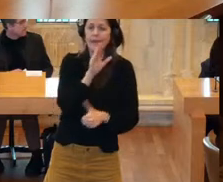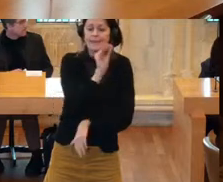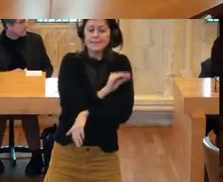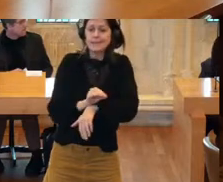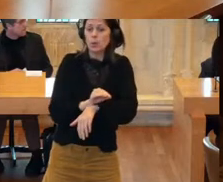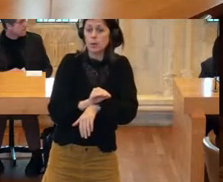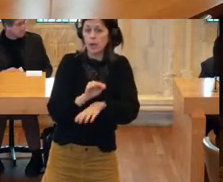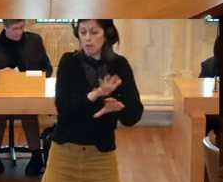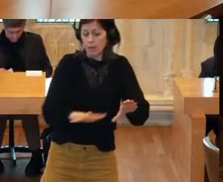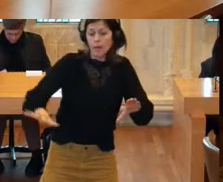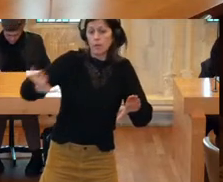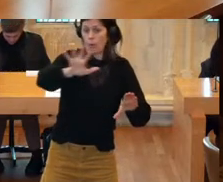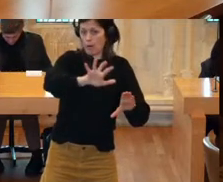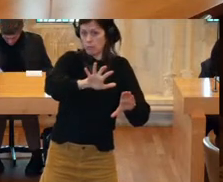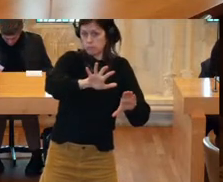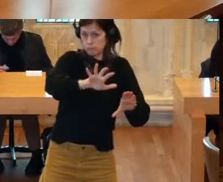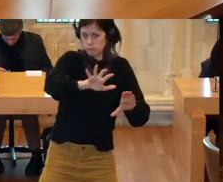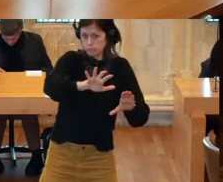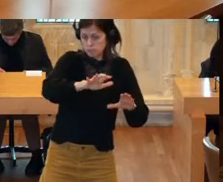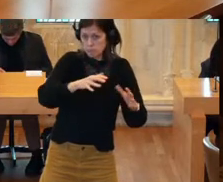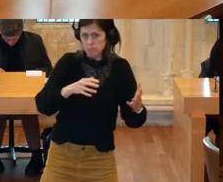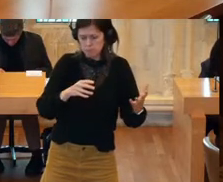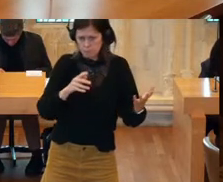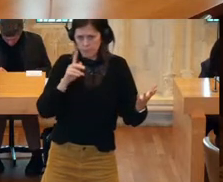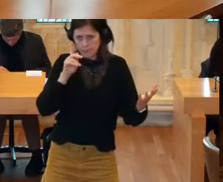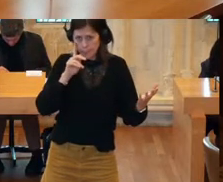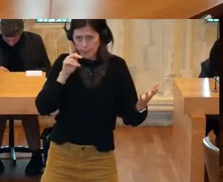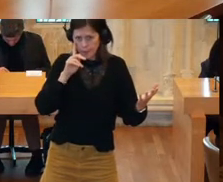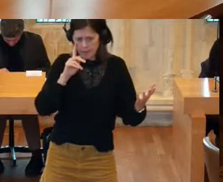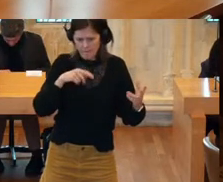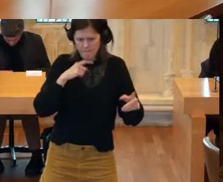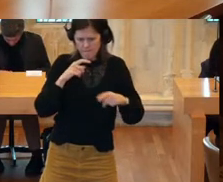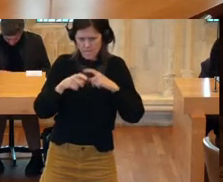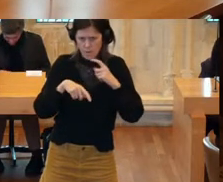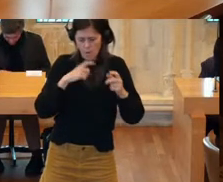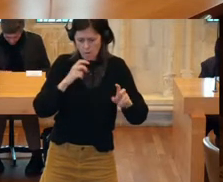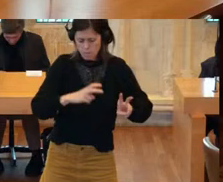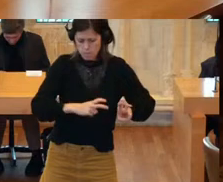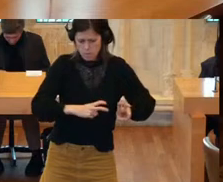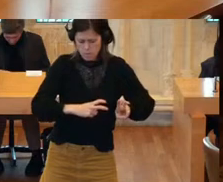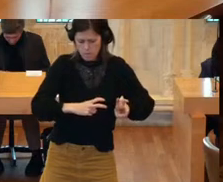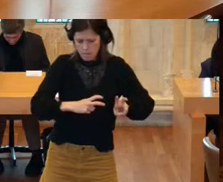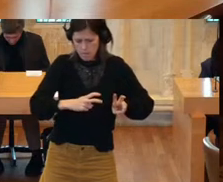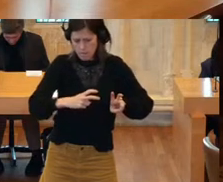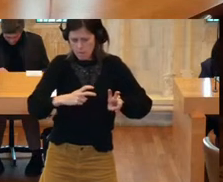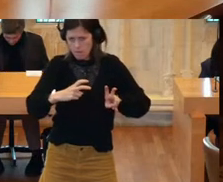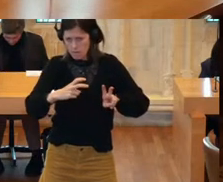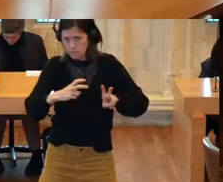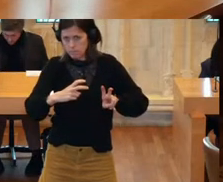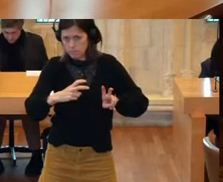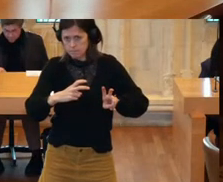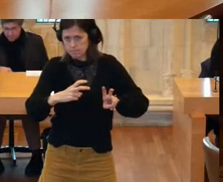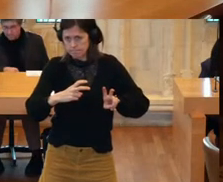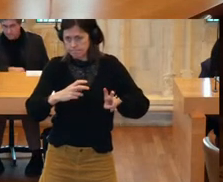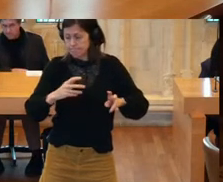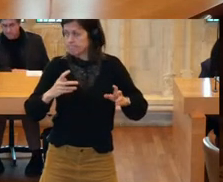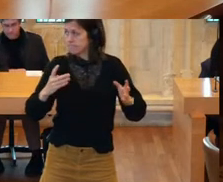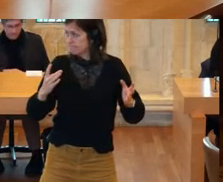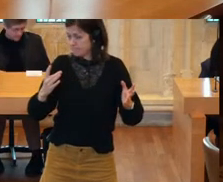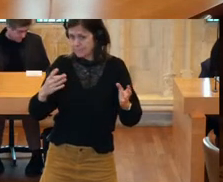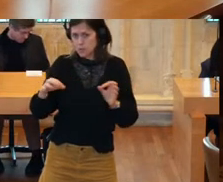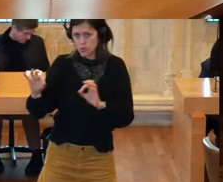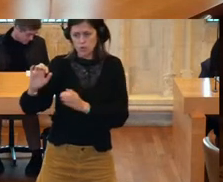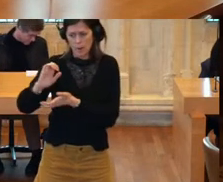le territoire et la tendance à la hausse des violences dont s'est fait écho